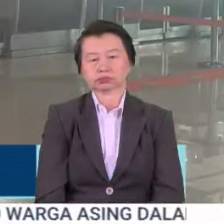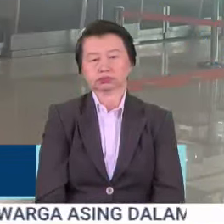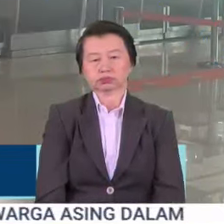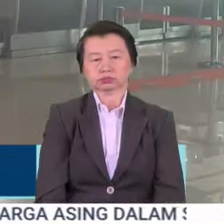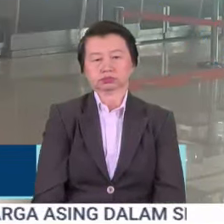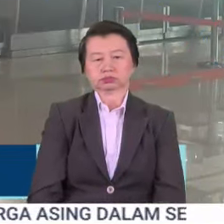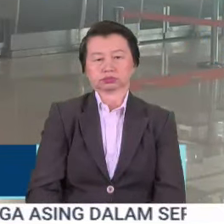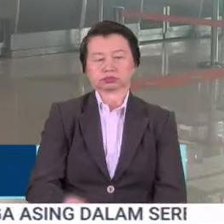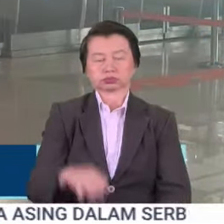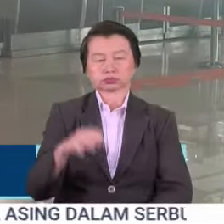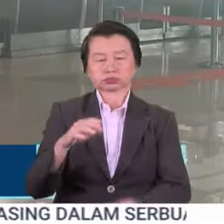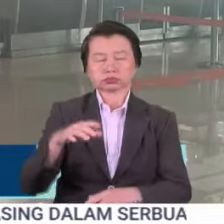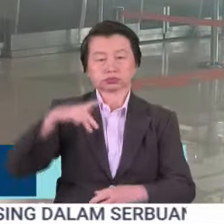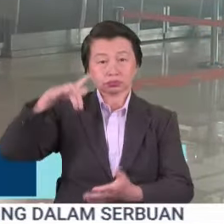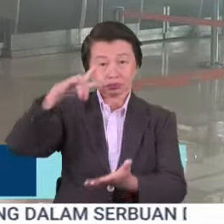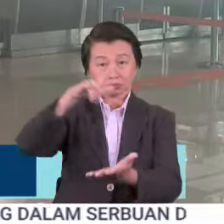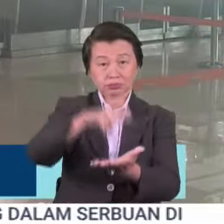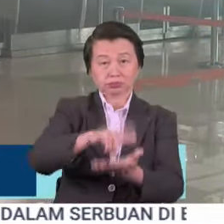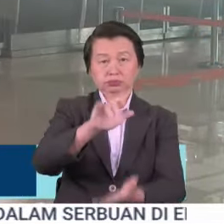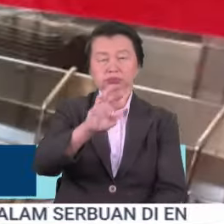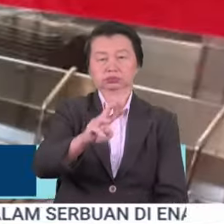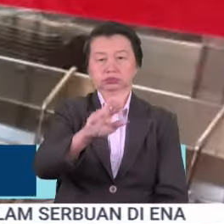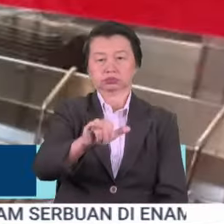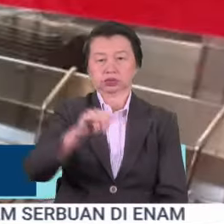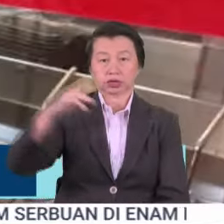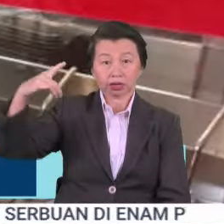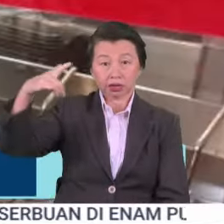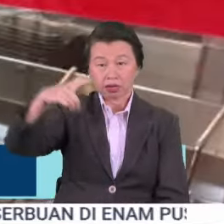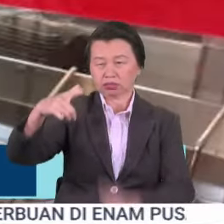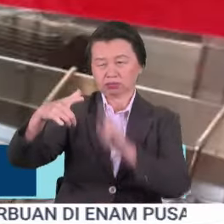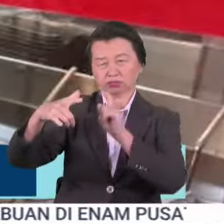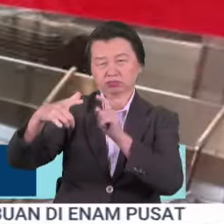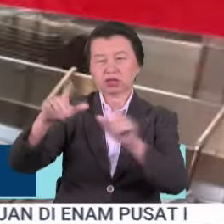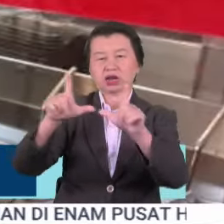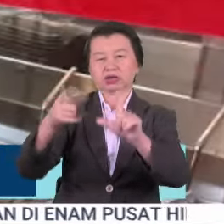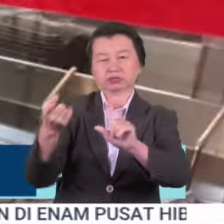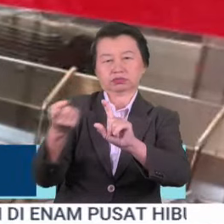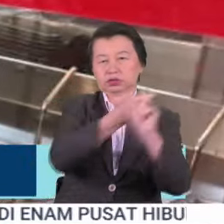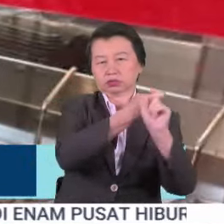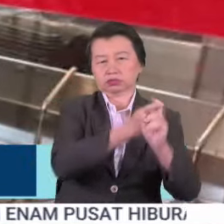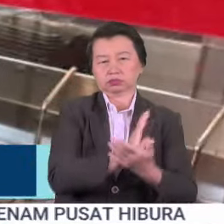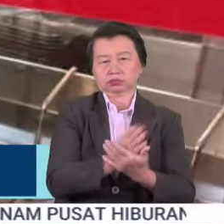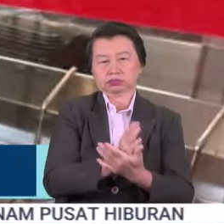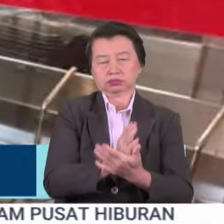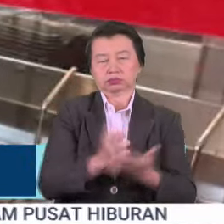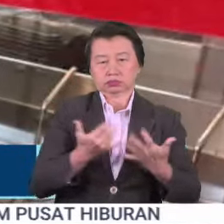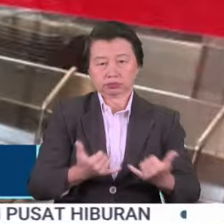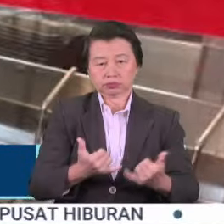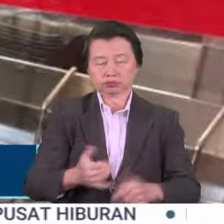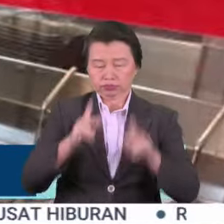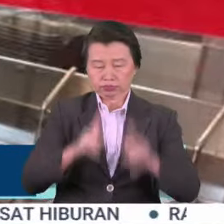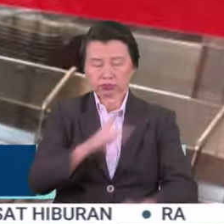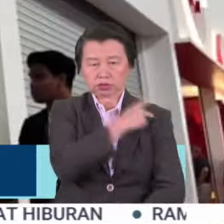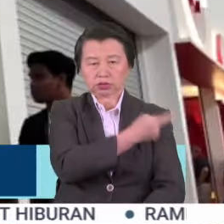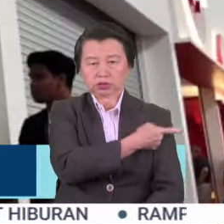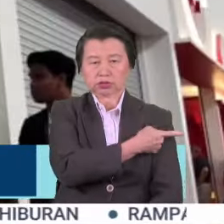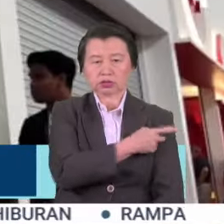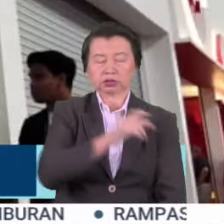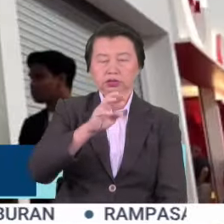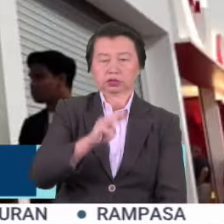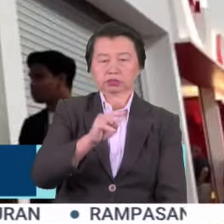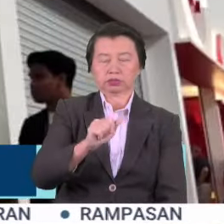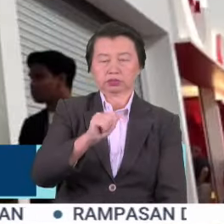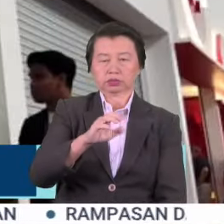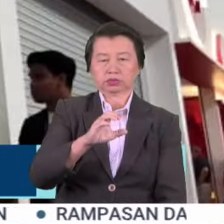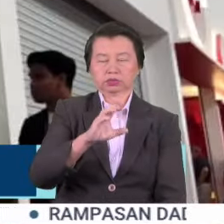Sijil Perakuan Pengendali Udara AOC My Airline digantung sementara berkuat kuasa hari ini. Pihak Berkuasa Penerbangan Awam